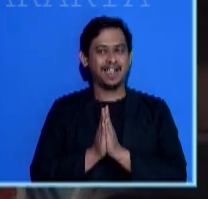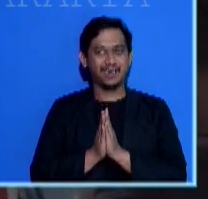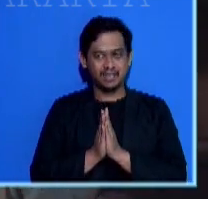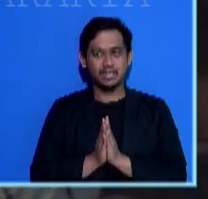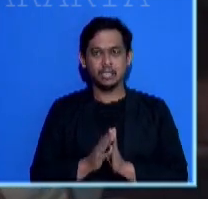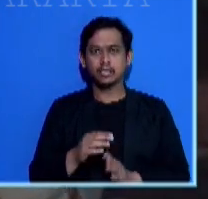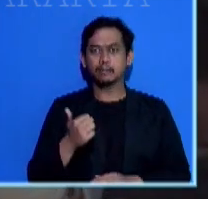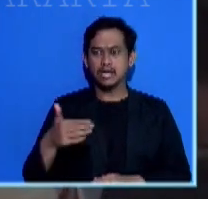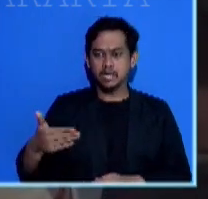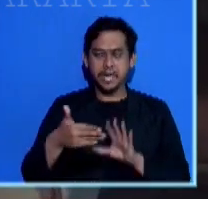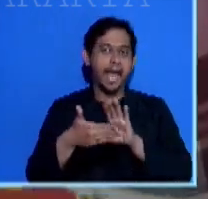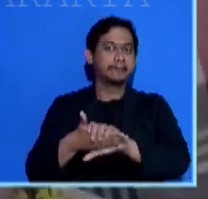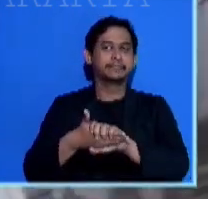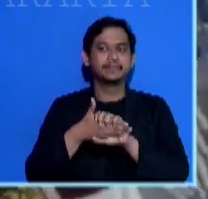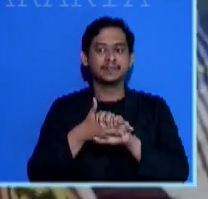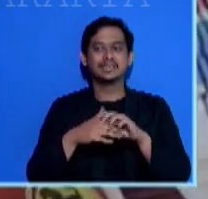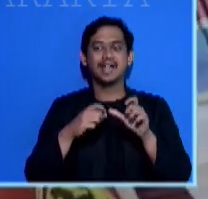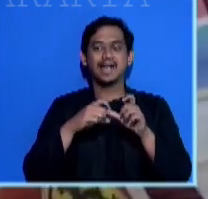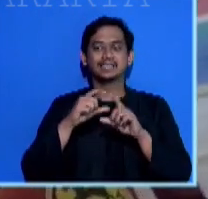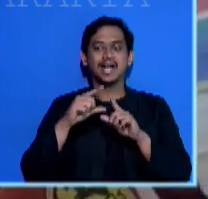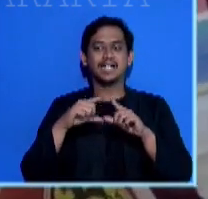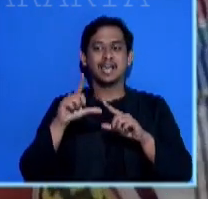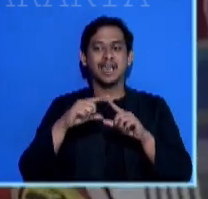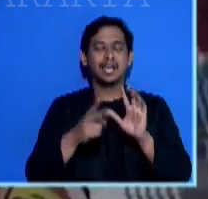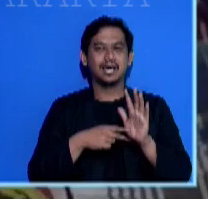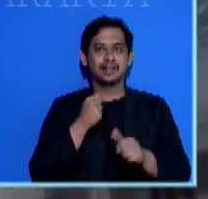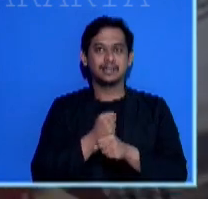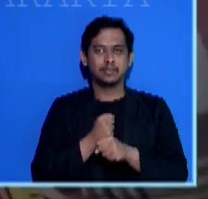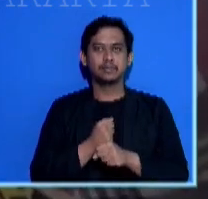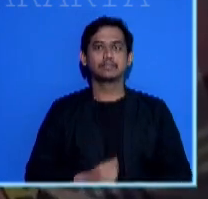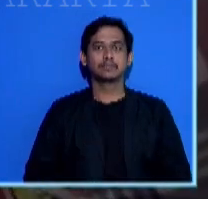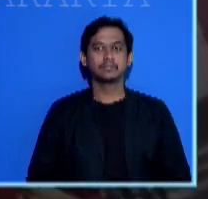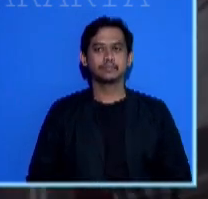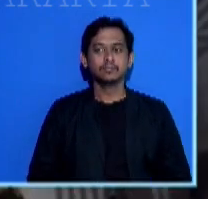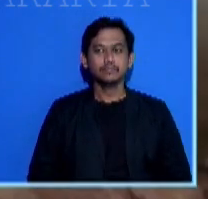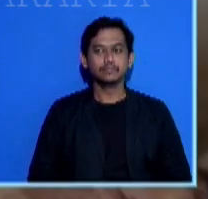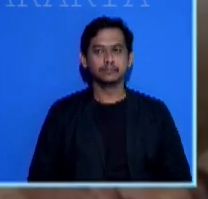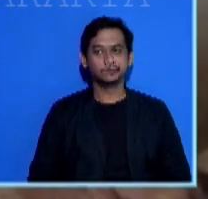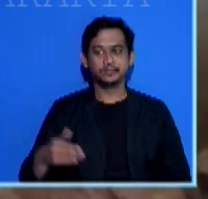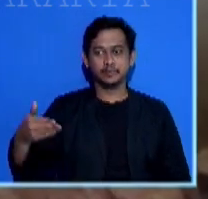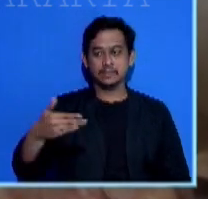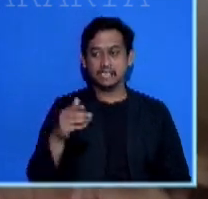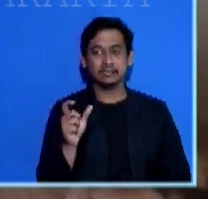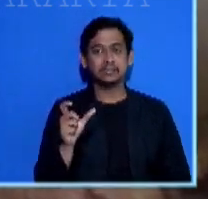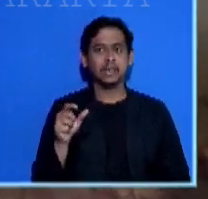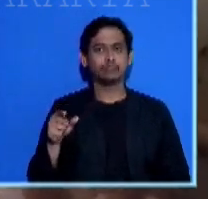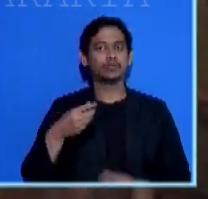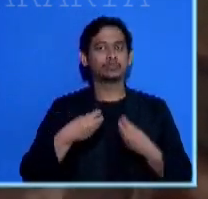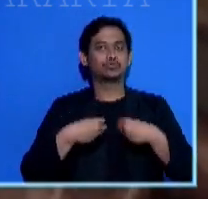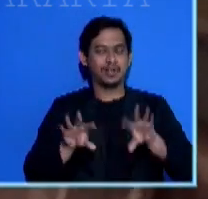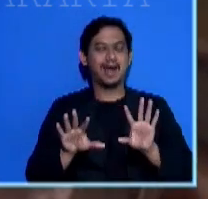tangkapan ikan cakalang segar dari nelayan Sadeng tidak mengherankan cakalanglah yang paling banyak dijajakkan dan dipajang